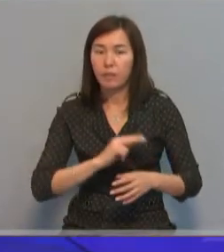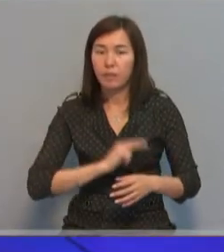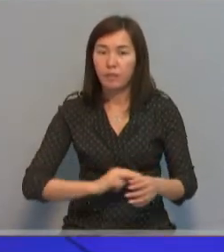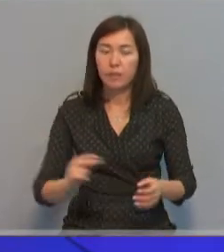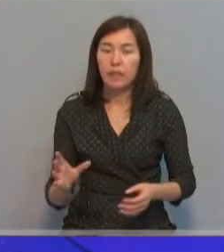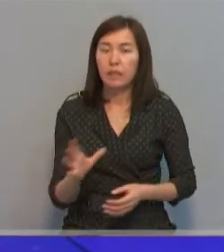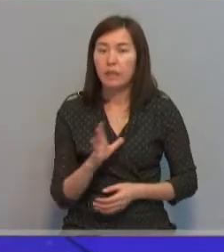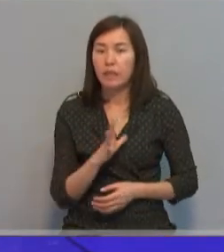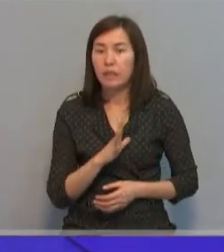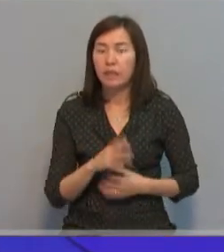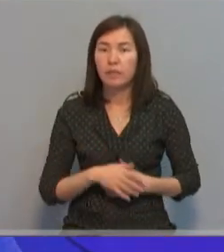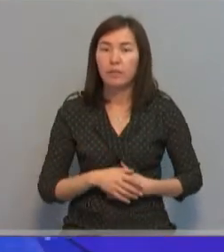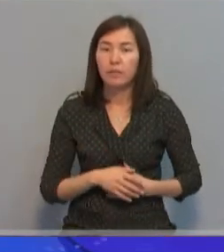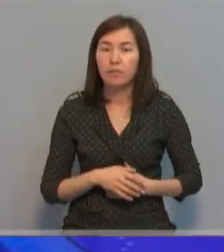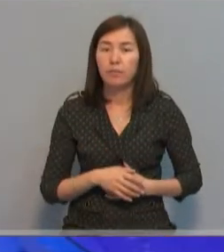етіп келатырмын.